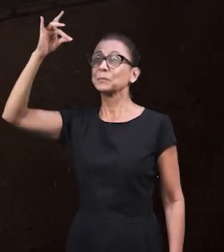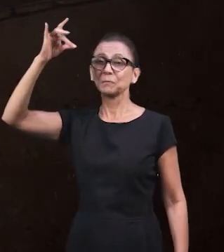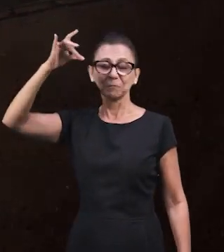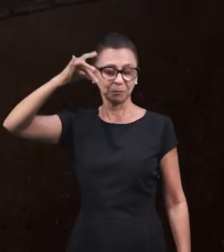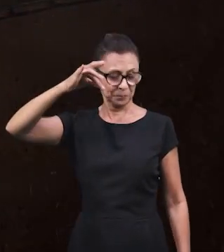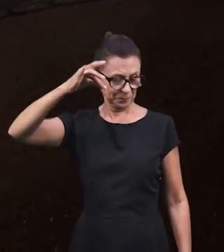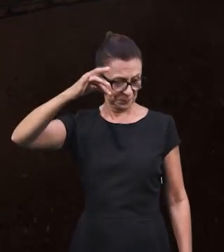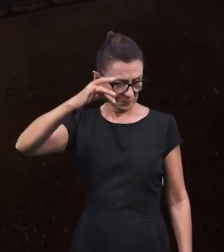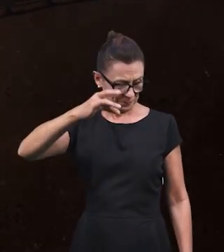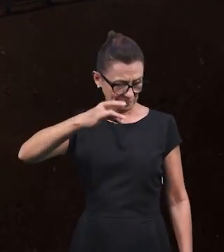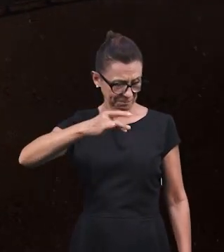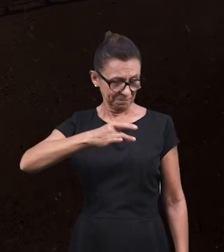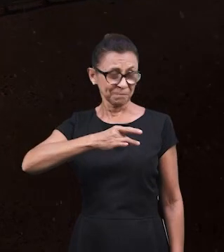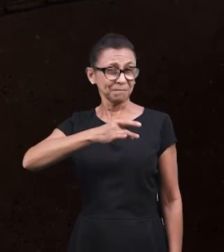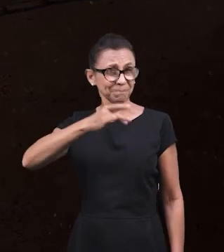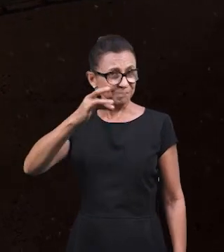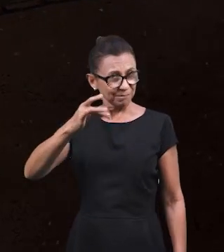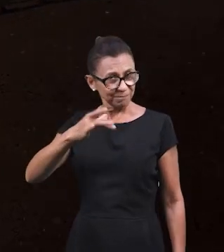с